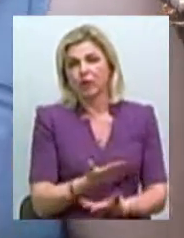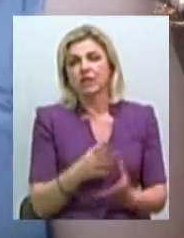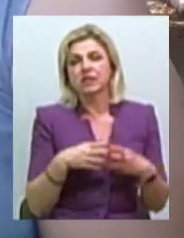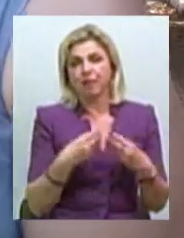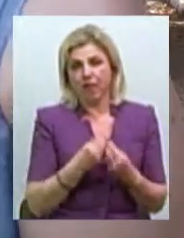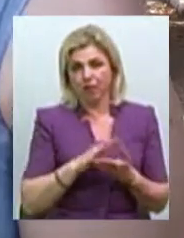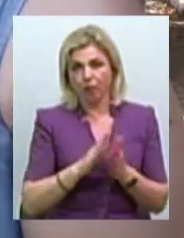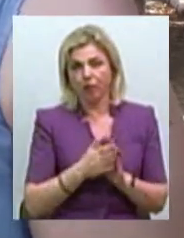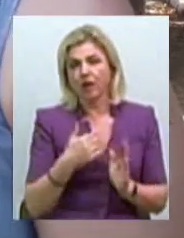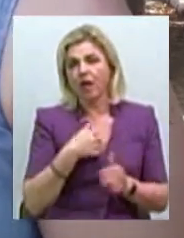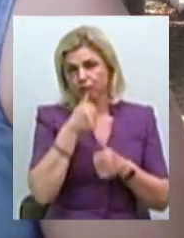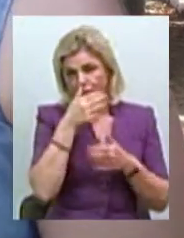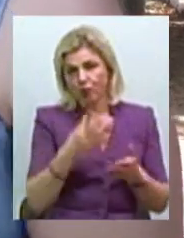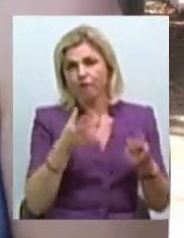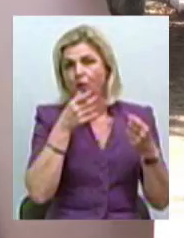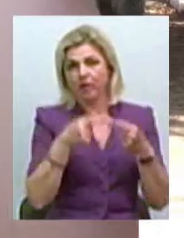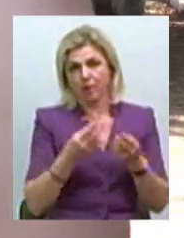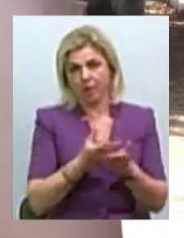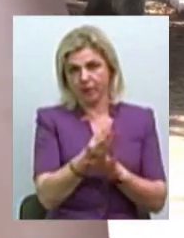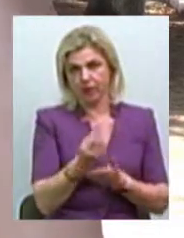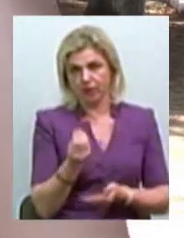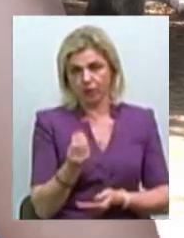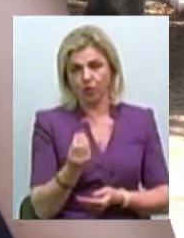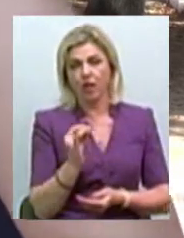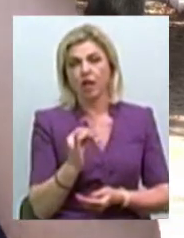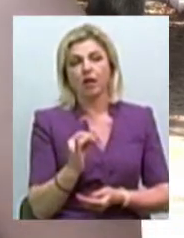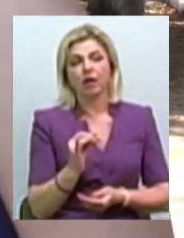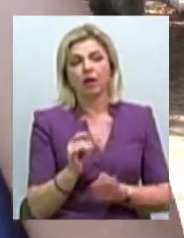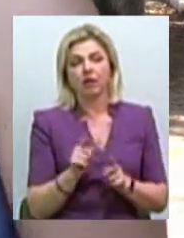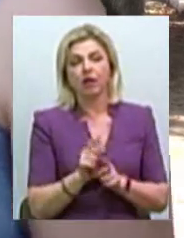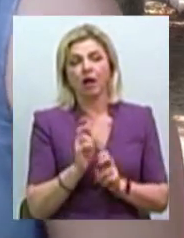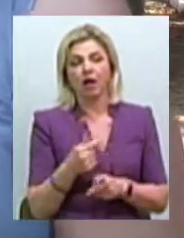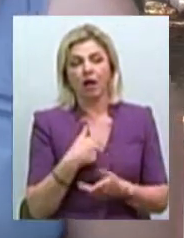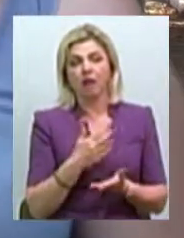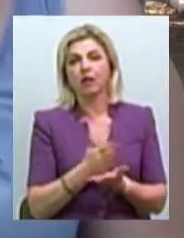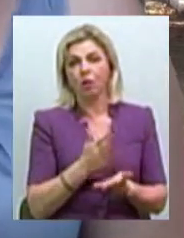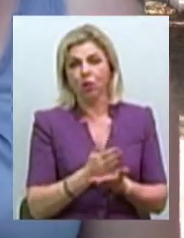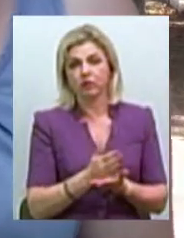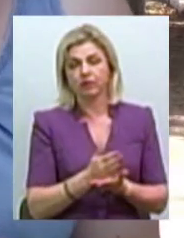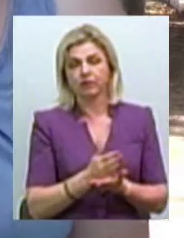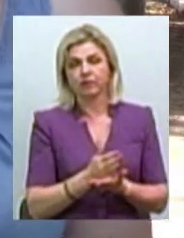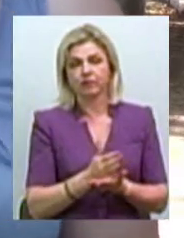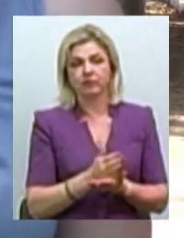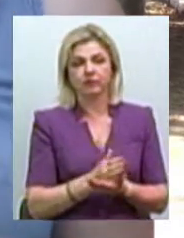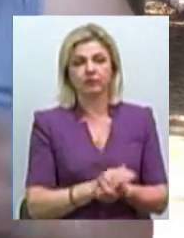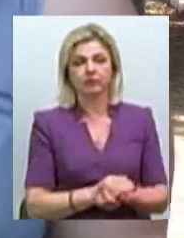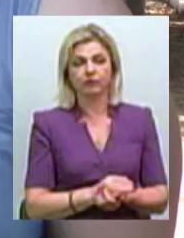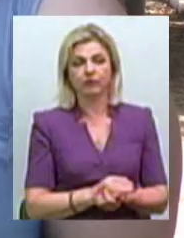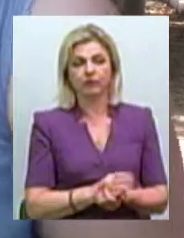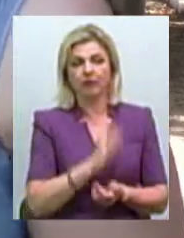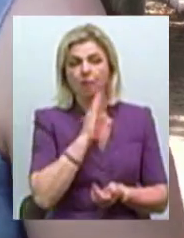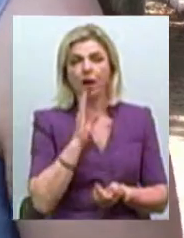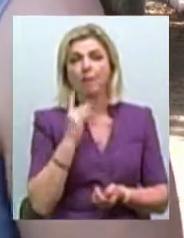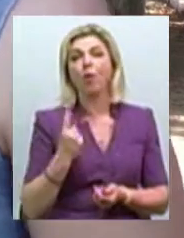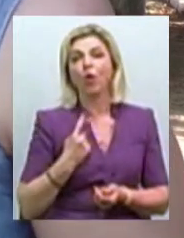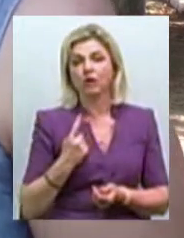змогла вчасно платити гроші. А так як я знаходжуся в статусі мами одинокої,